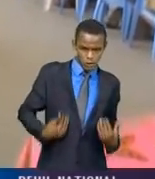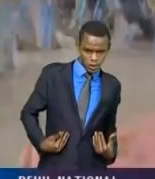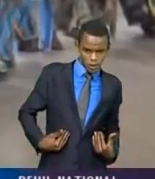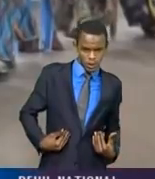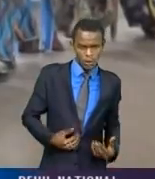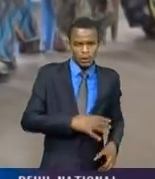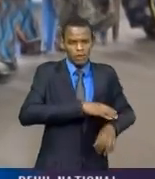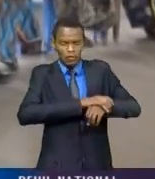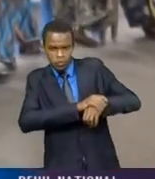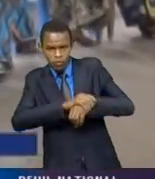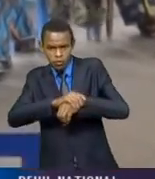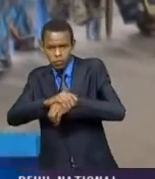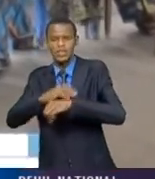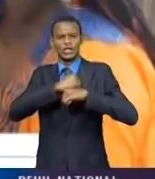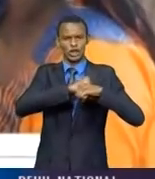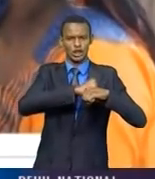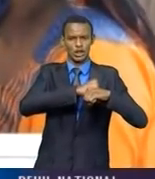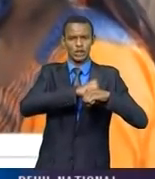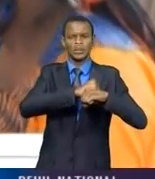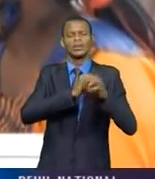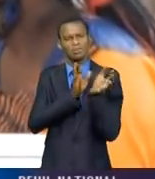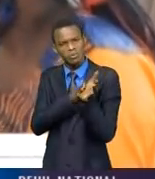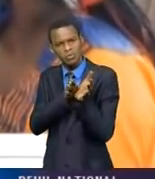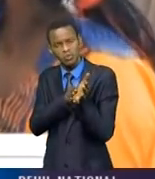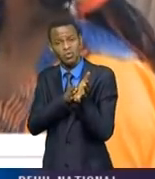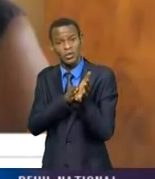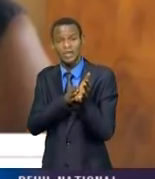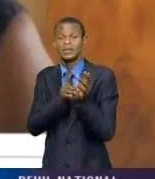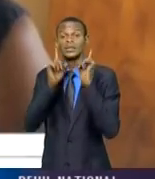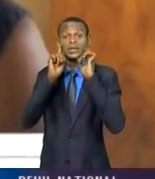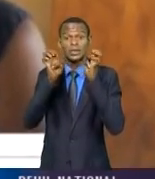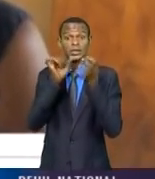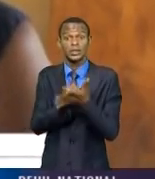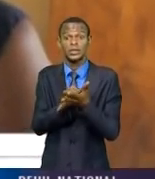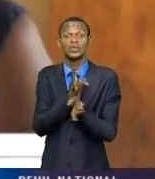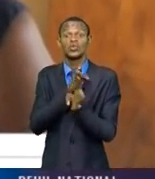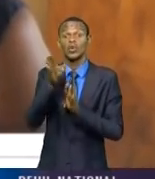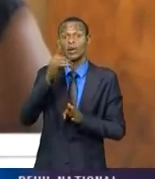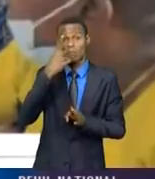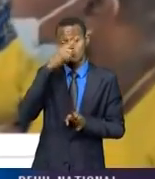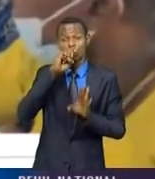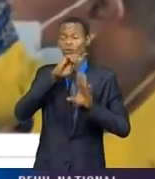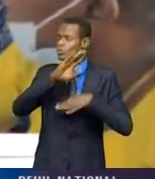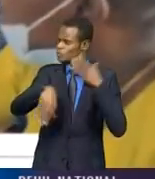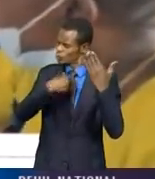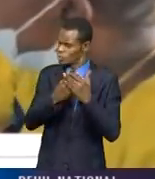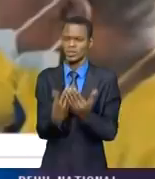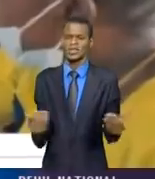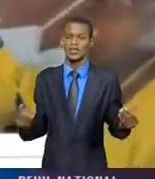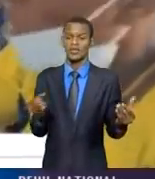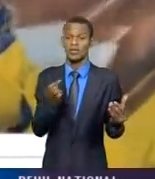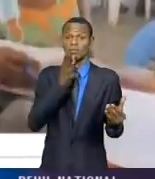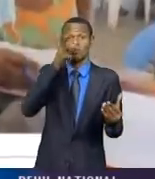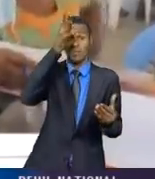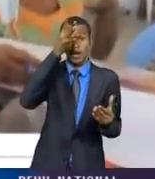lors les 7e rencontres précisons 2 qu'est l'éducation est un droit pour tous les enfants les parents ont donc l'obligation d'envoyer